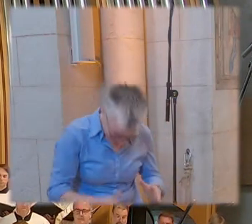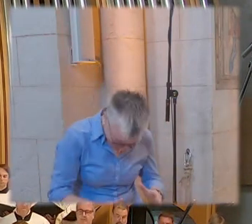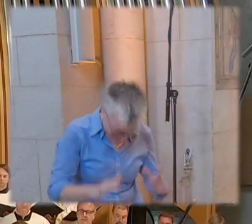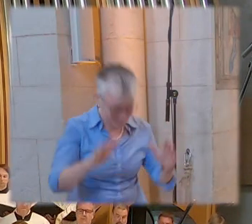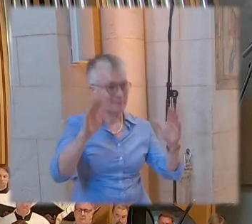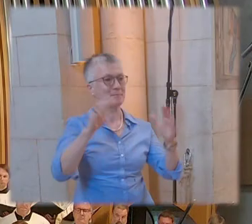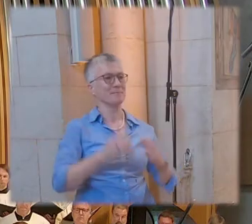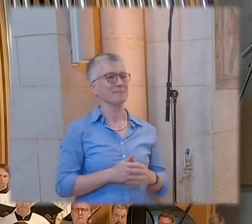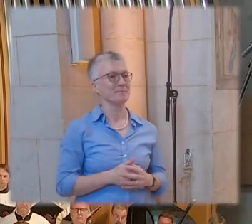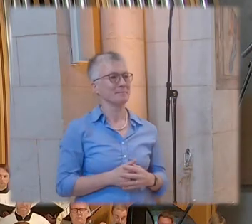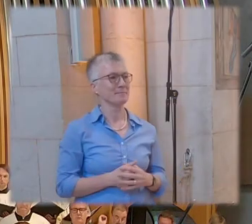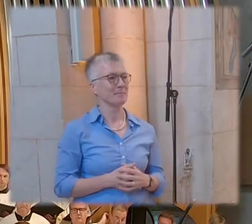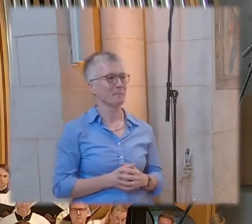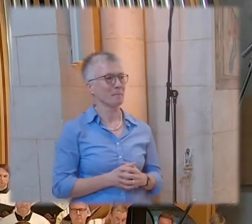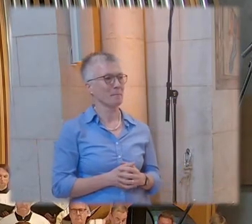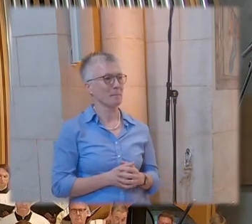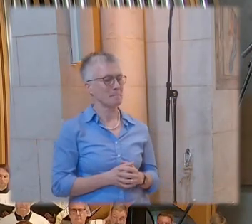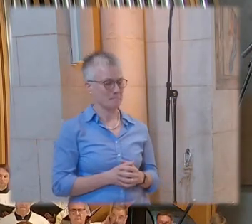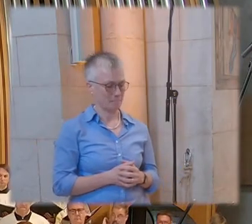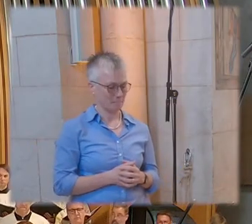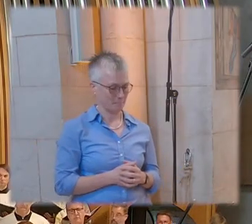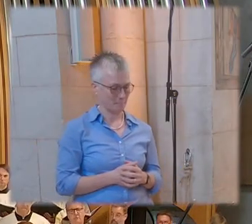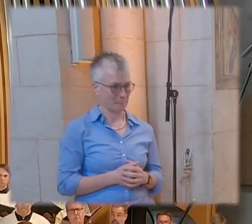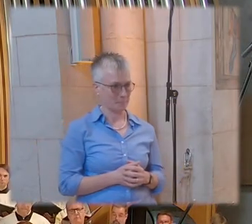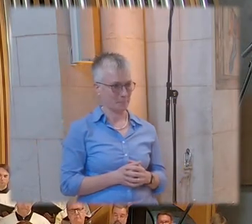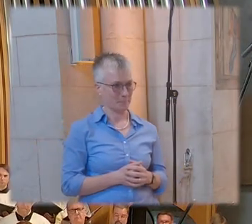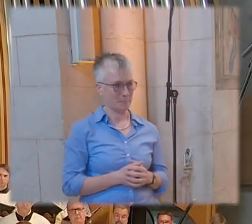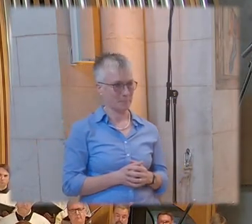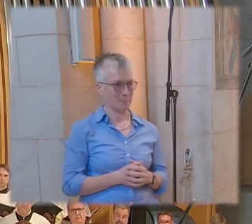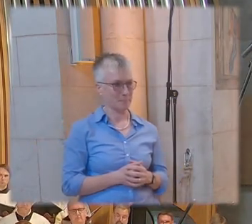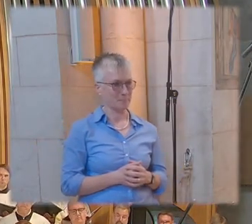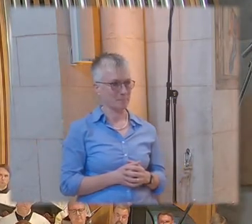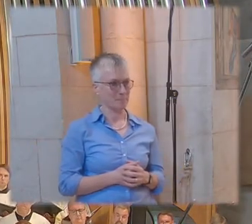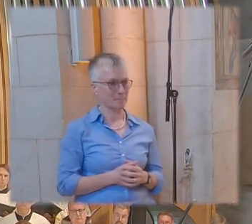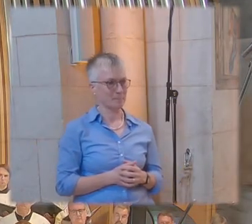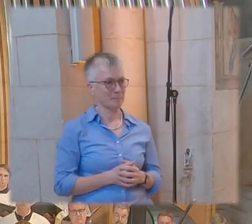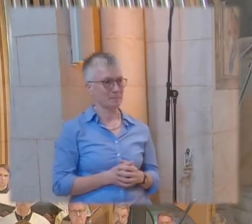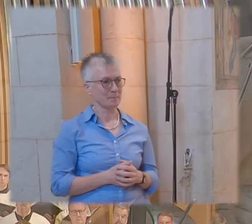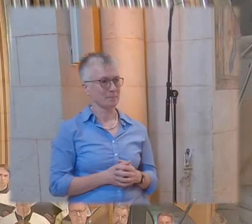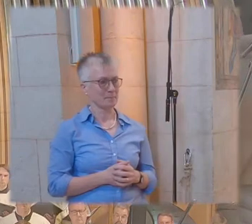Thank you.